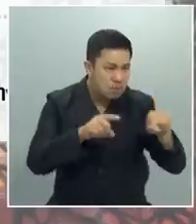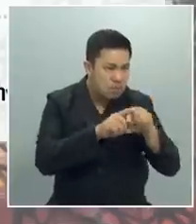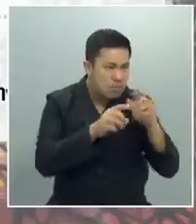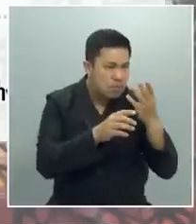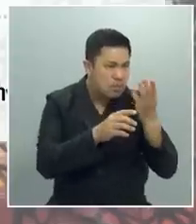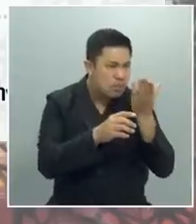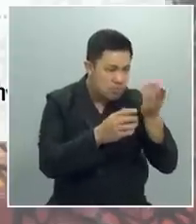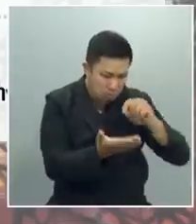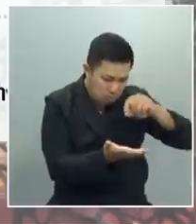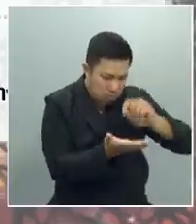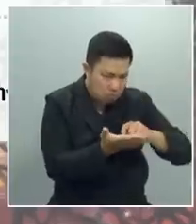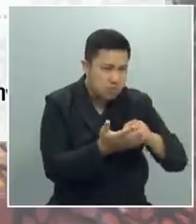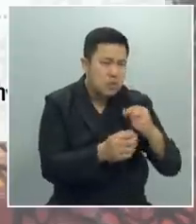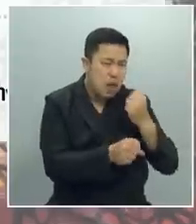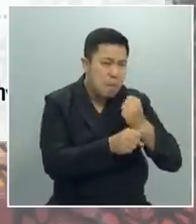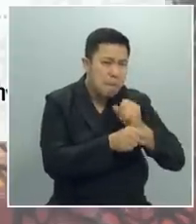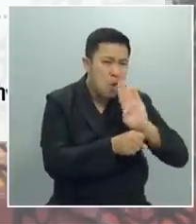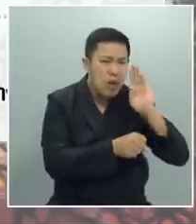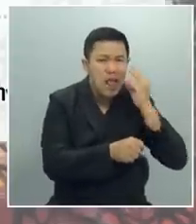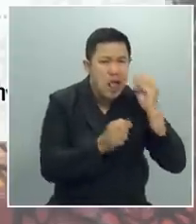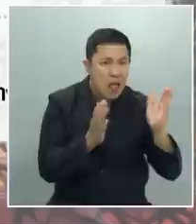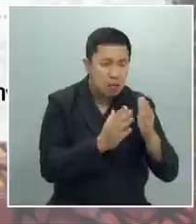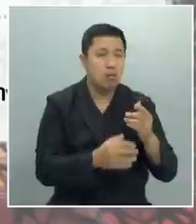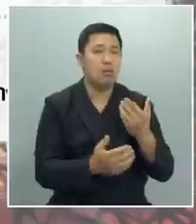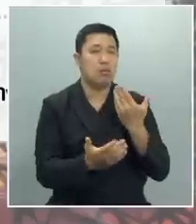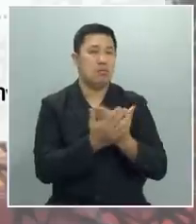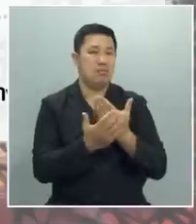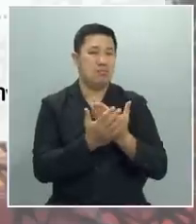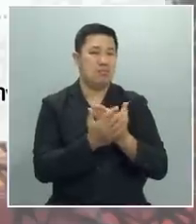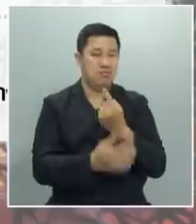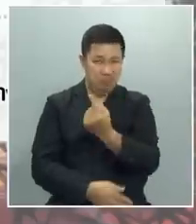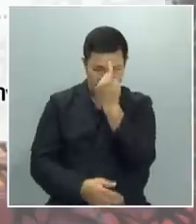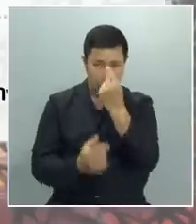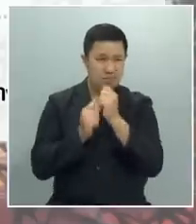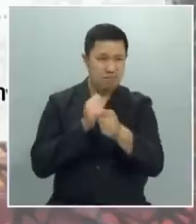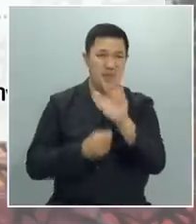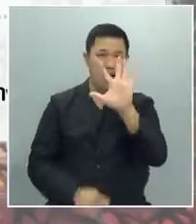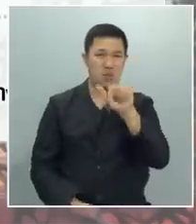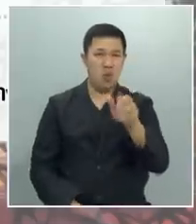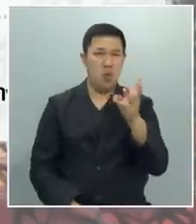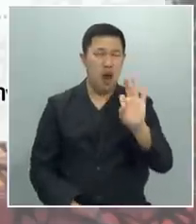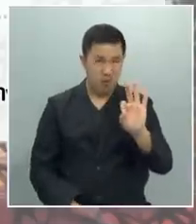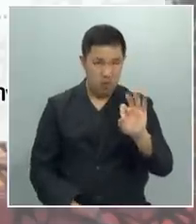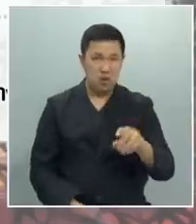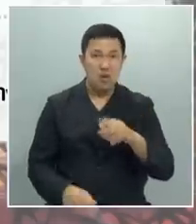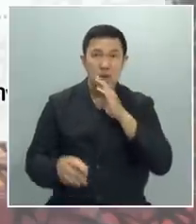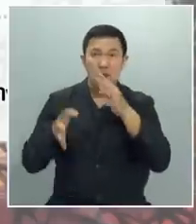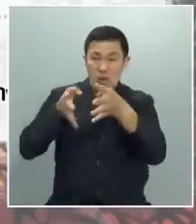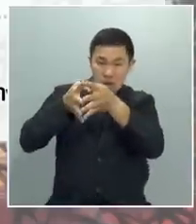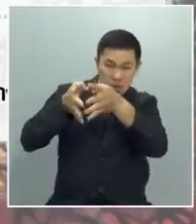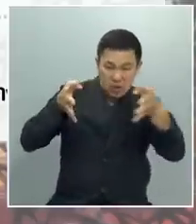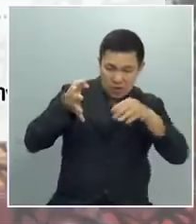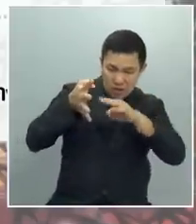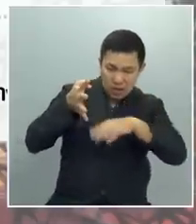โดน 5บาท 60บาทเนี่ยท่านก็ยกตัวอย่างมาด้วยนะคะอย่างกรณีที่สมมุติว่าเป็นตึกแถวอ่ะเป็นตึกแถวแล้วข้างล่างเปิดร้านขายของ